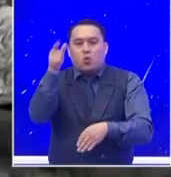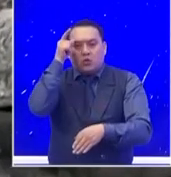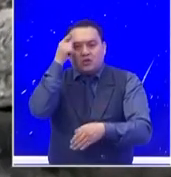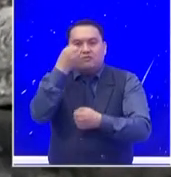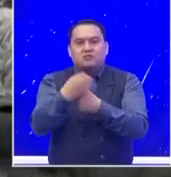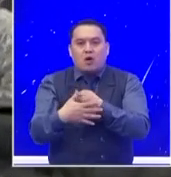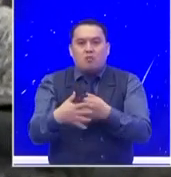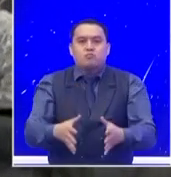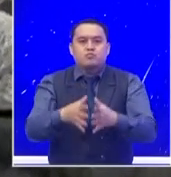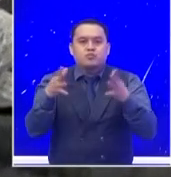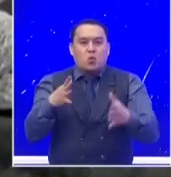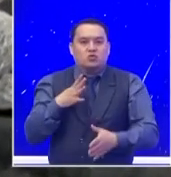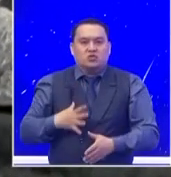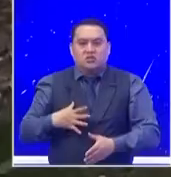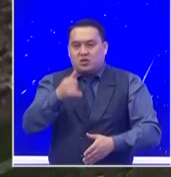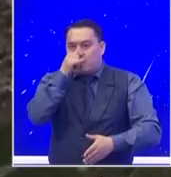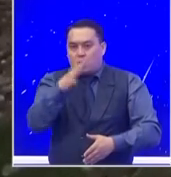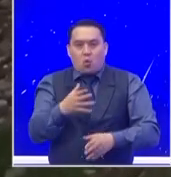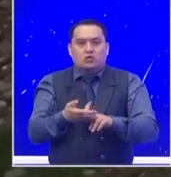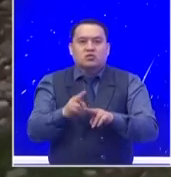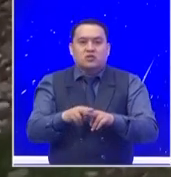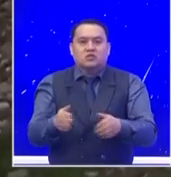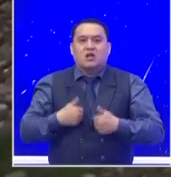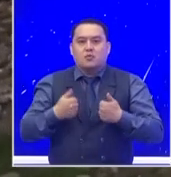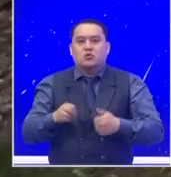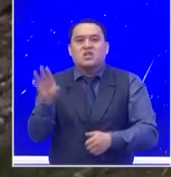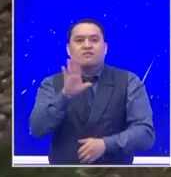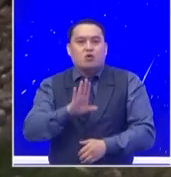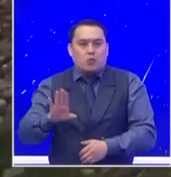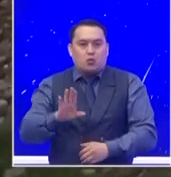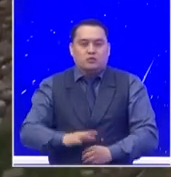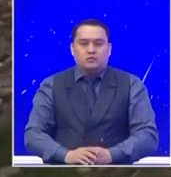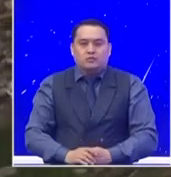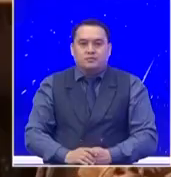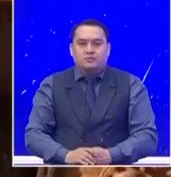грозит больше не сдерживать миграционный поток, стремящийся в Европу.